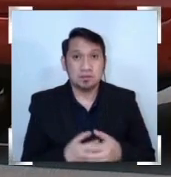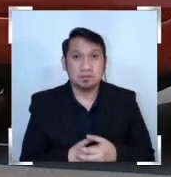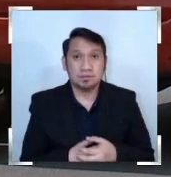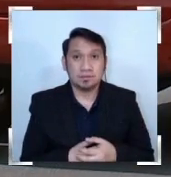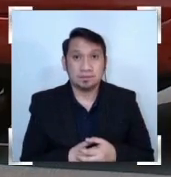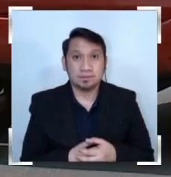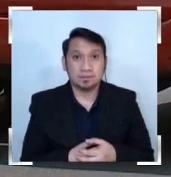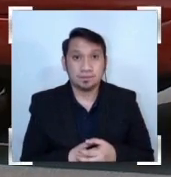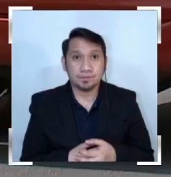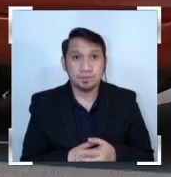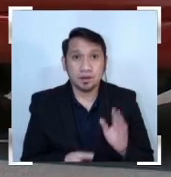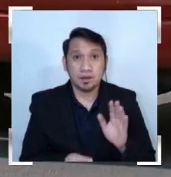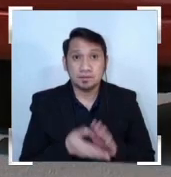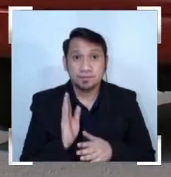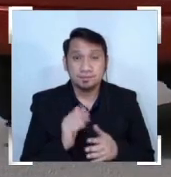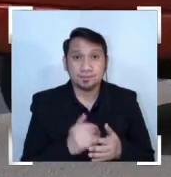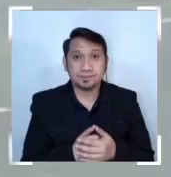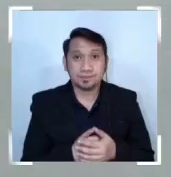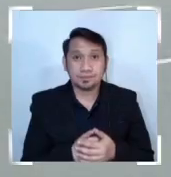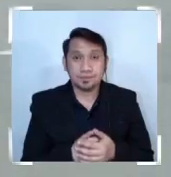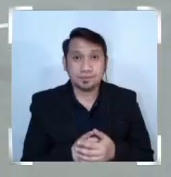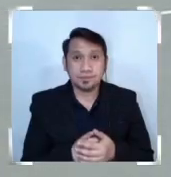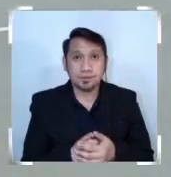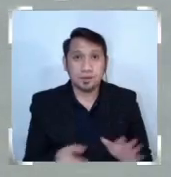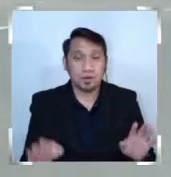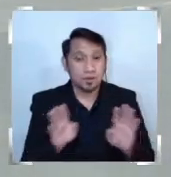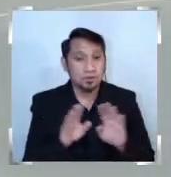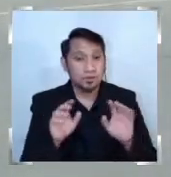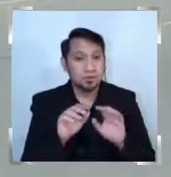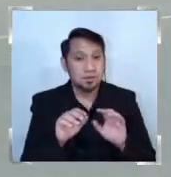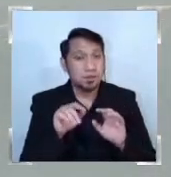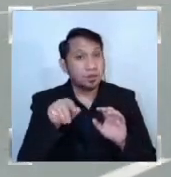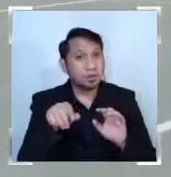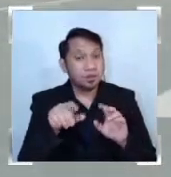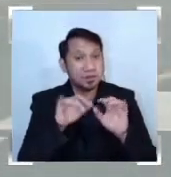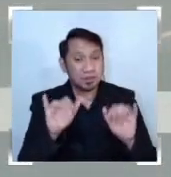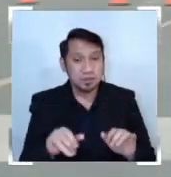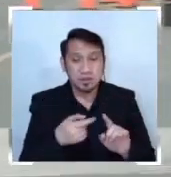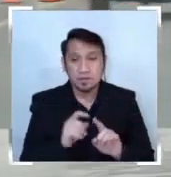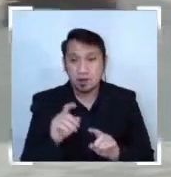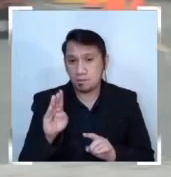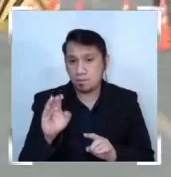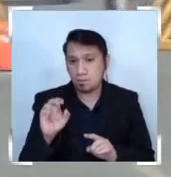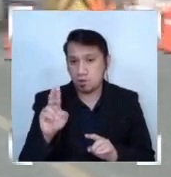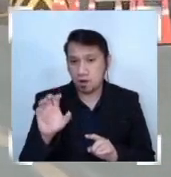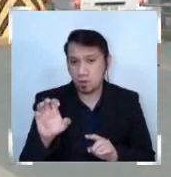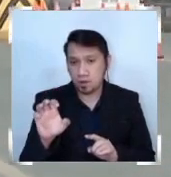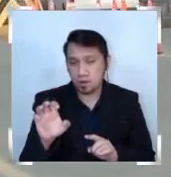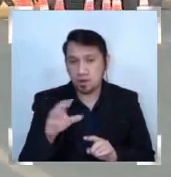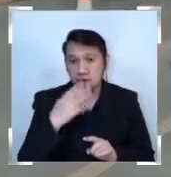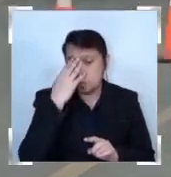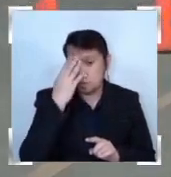Sa mga daraan naman sa closed system o yung pong bahagi ng NLEX mula Bukawe, Bulacan hanggang Santa Ines